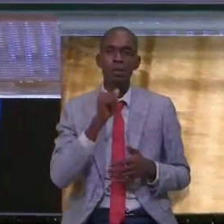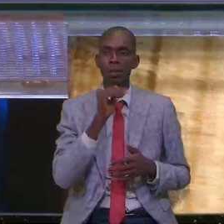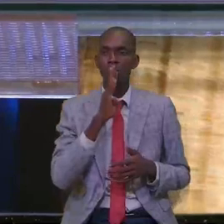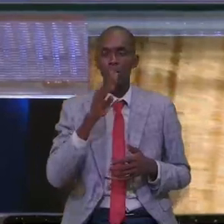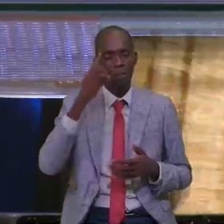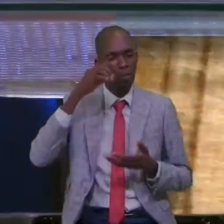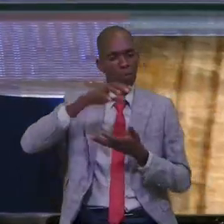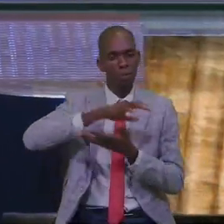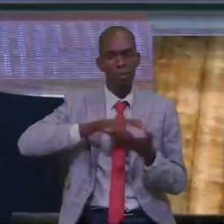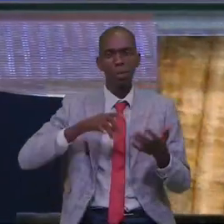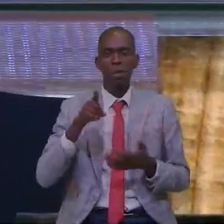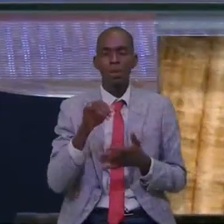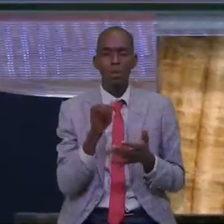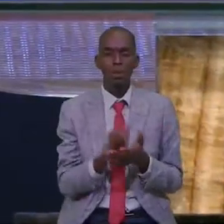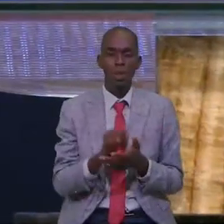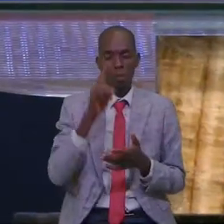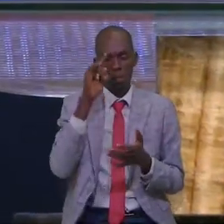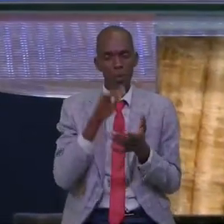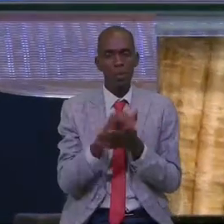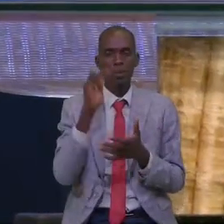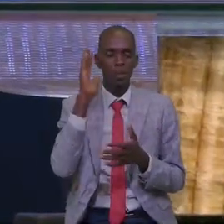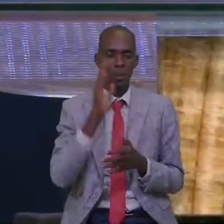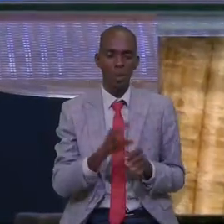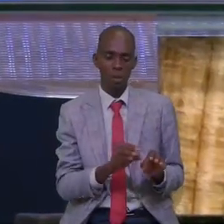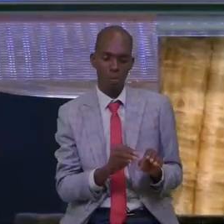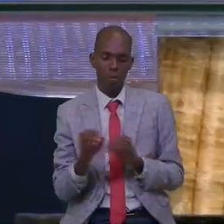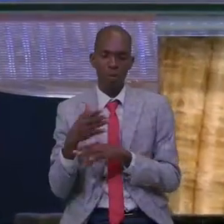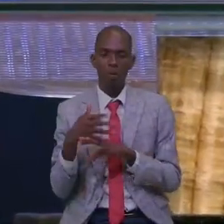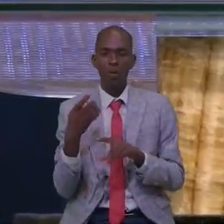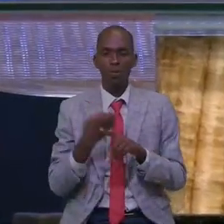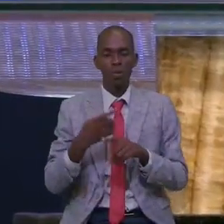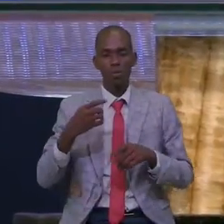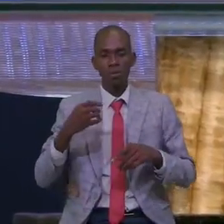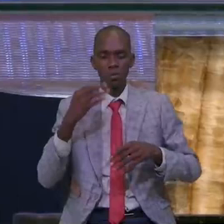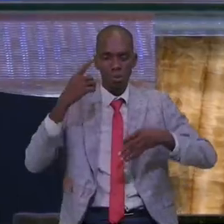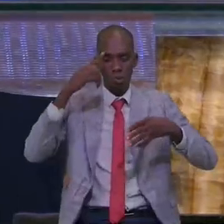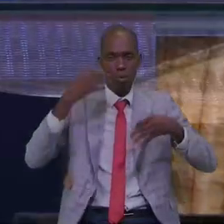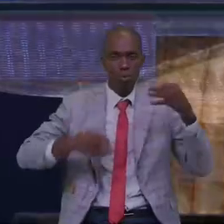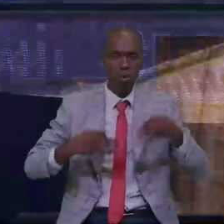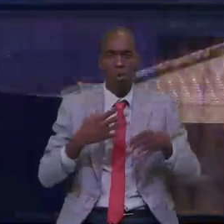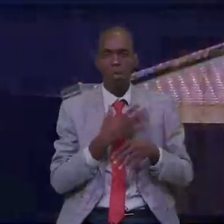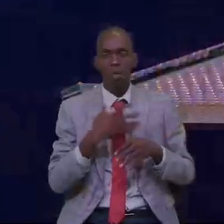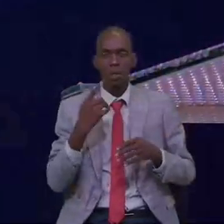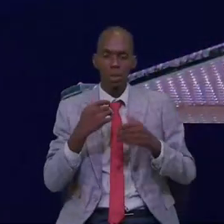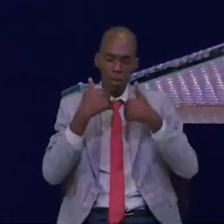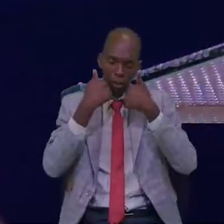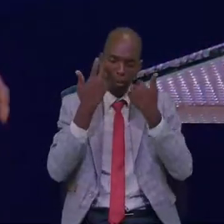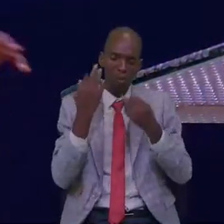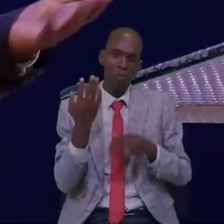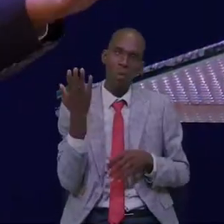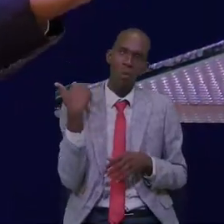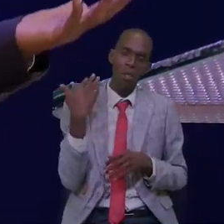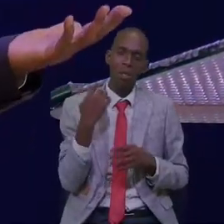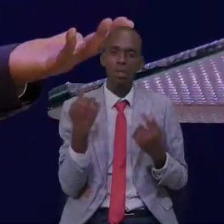ne sera pas confus. Celui qui la prendra pour appui sera ôté du jugement, de l'opprobre de sa vie passée,